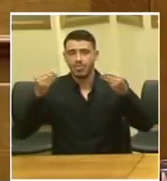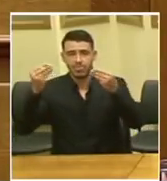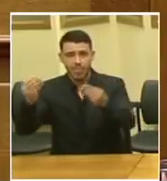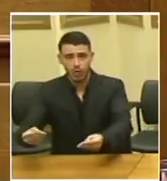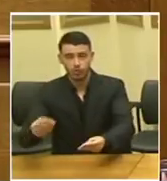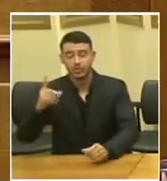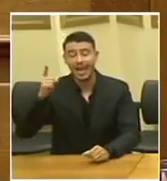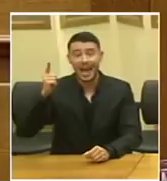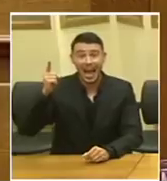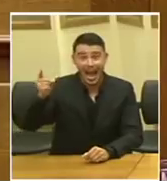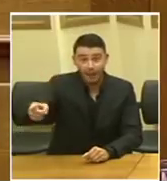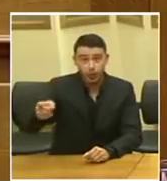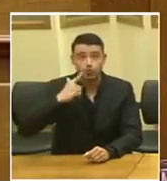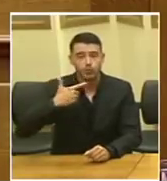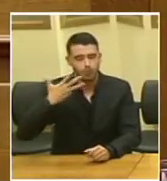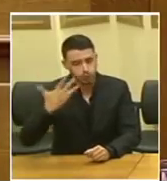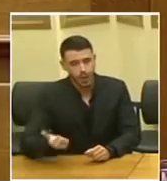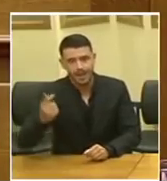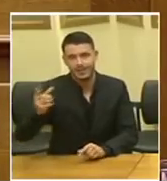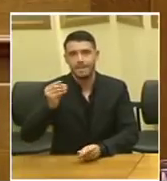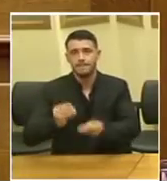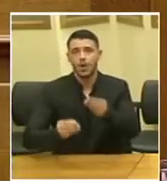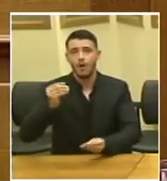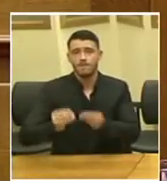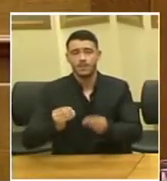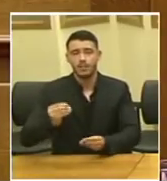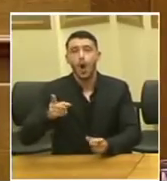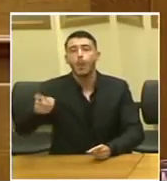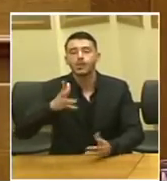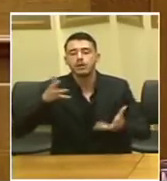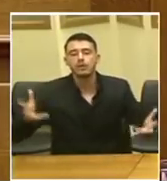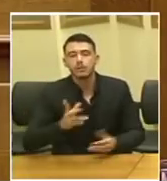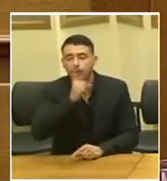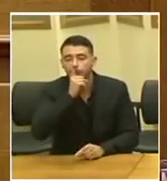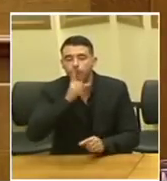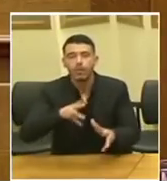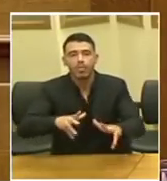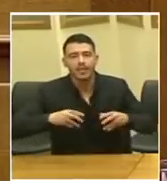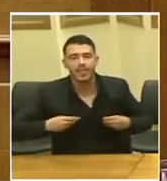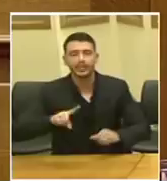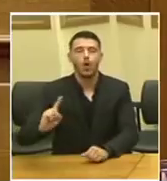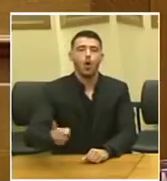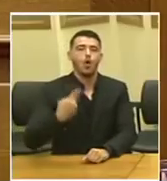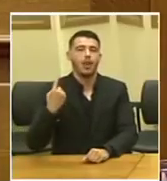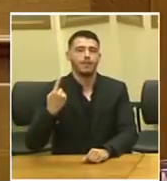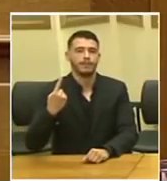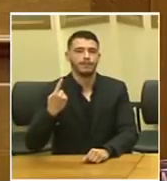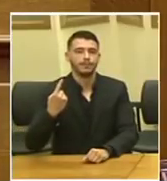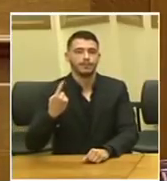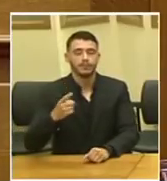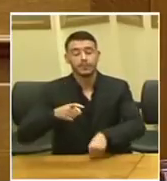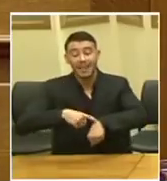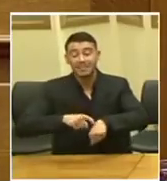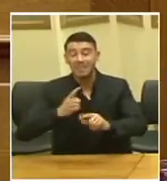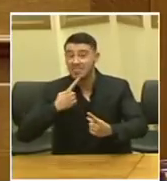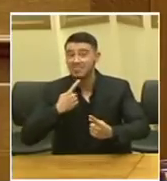άλλος περισσότερο από σένα και θα σου δώσει αυτό για το οποίο καίγεσαι περισσότερο εσύ. Και όταν κάνεις αυτή τη διαπραγμάτευση